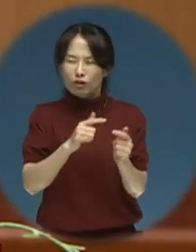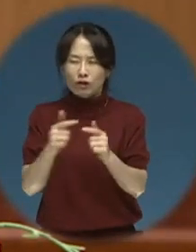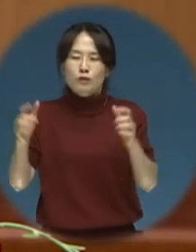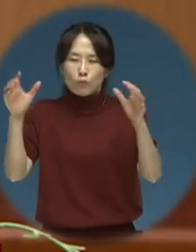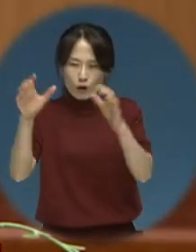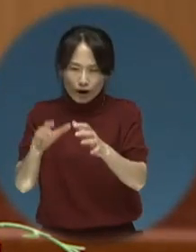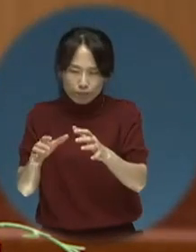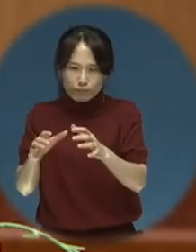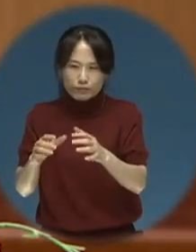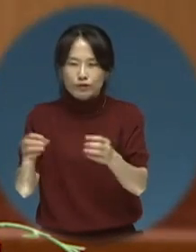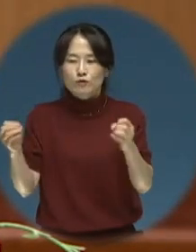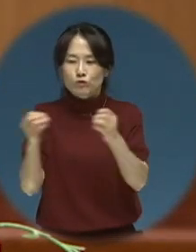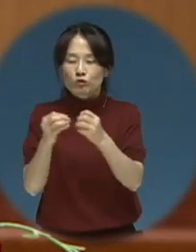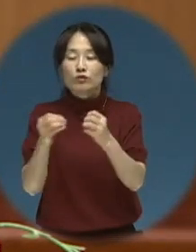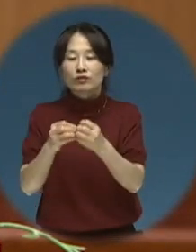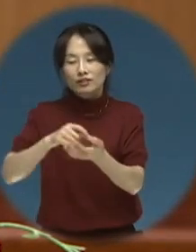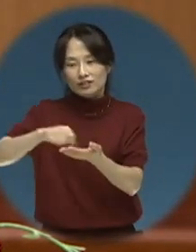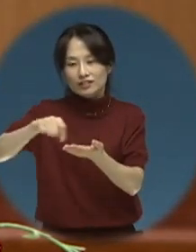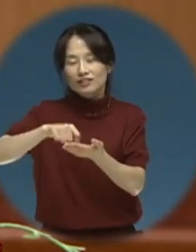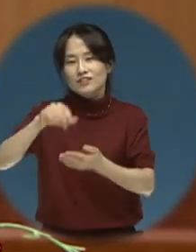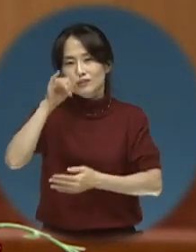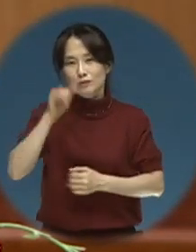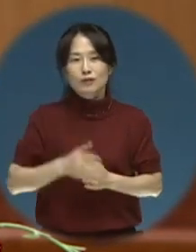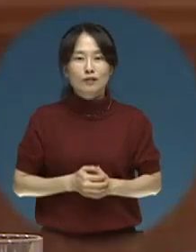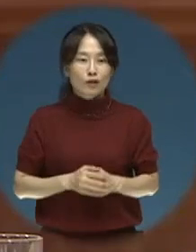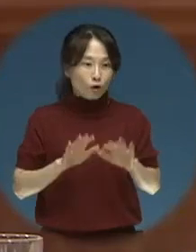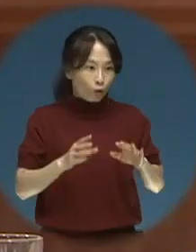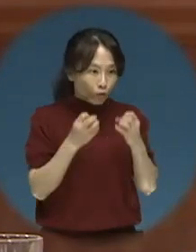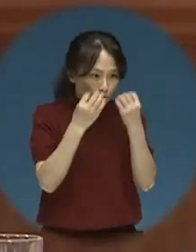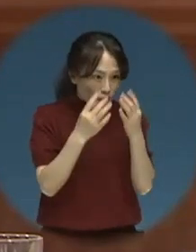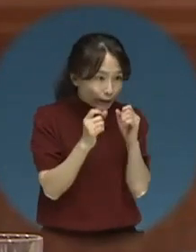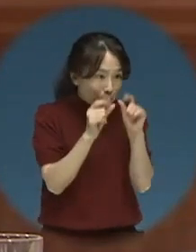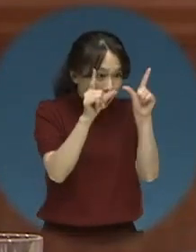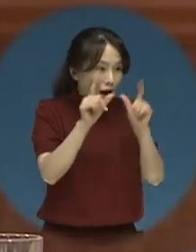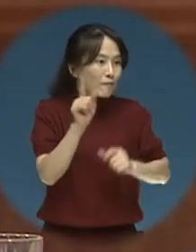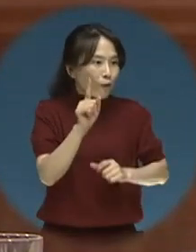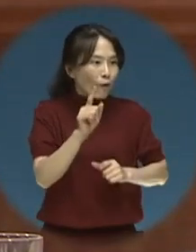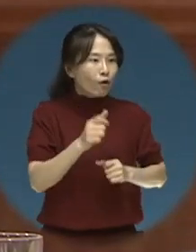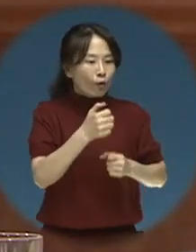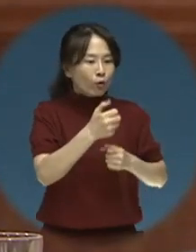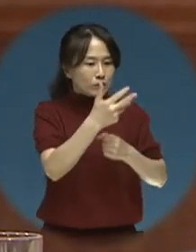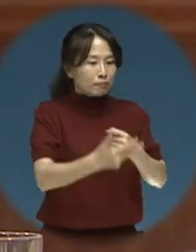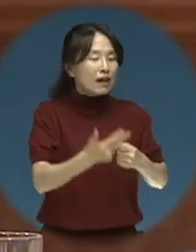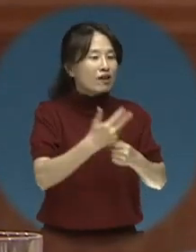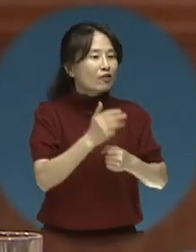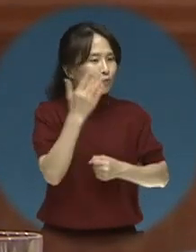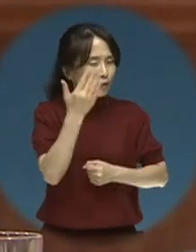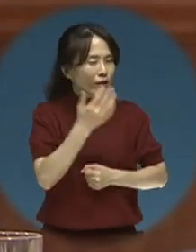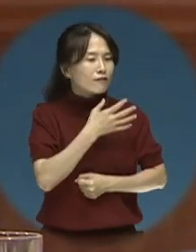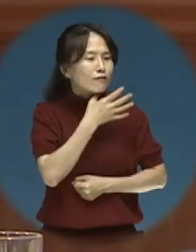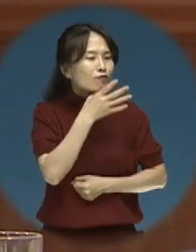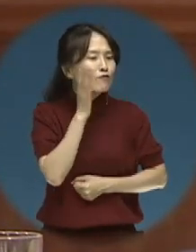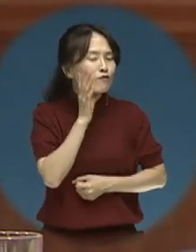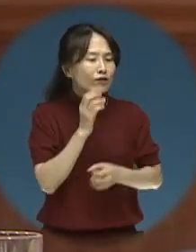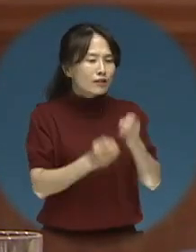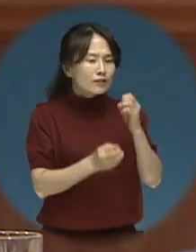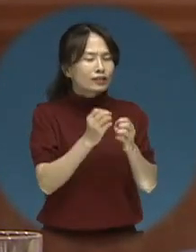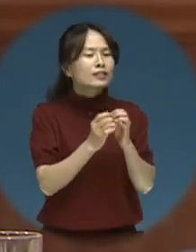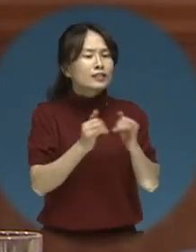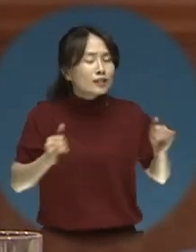복합적으로 이제 있습니다. 네, 오늘 이제 새롭게 아는 거는 등단 58년 된 노 시인도